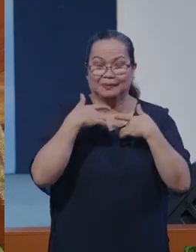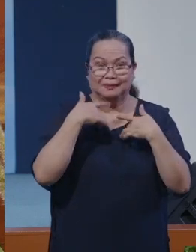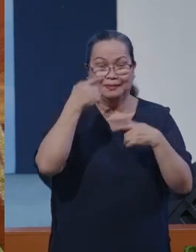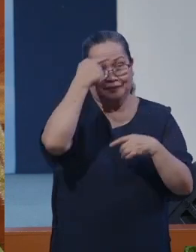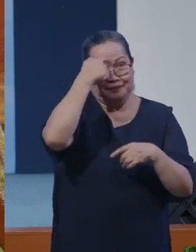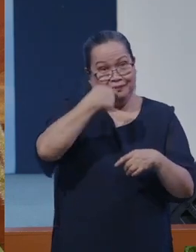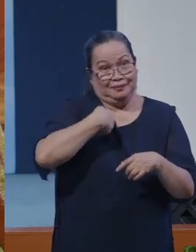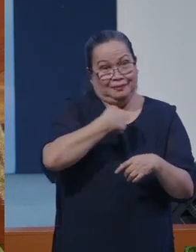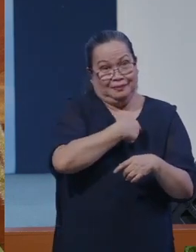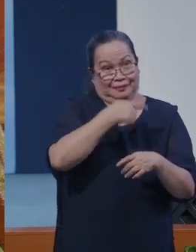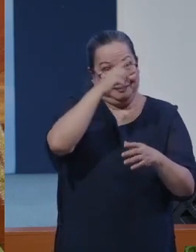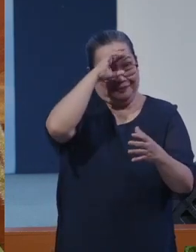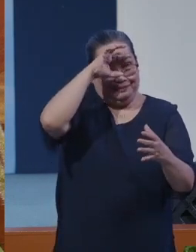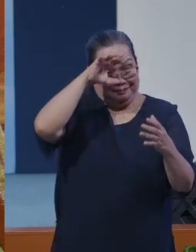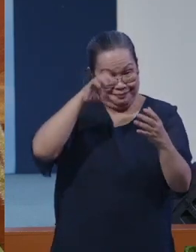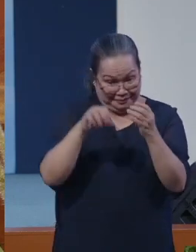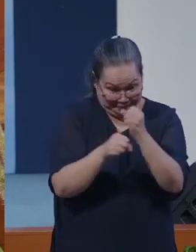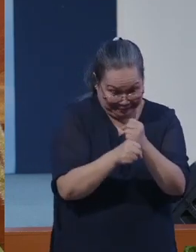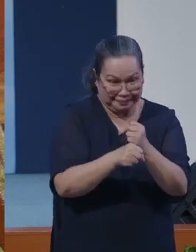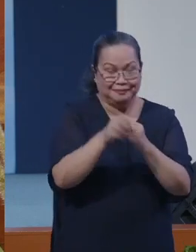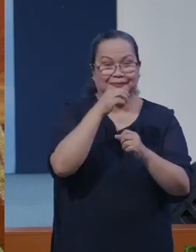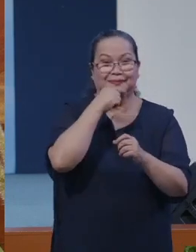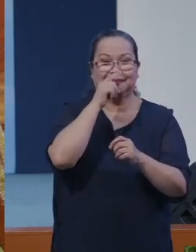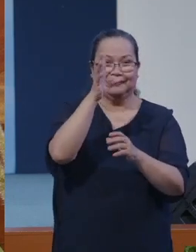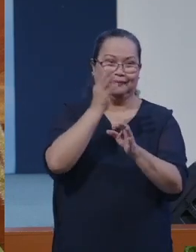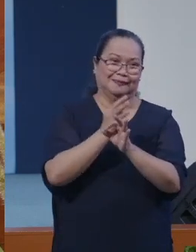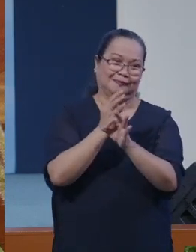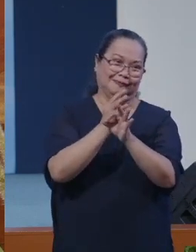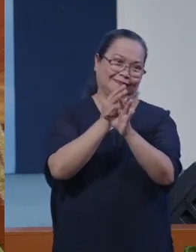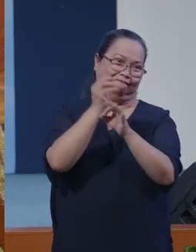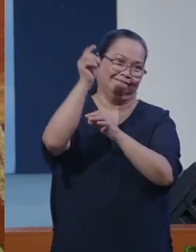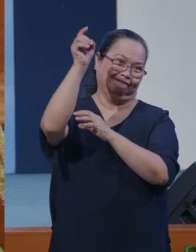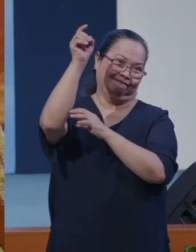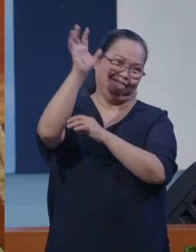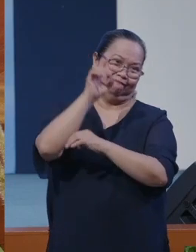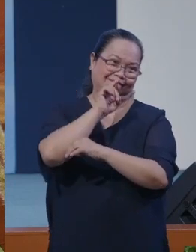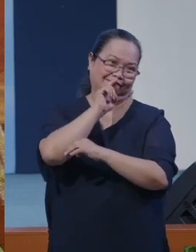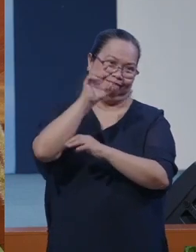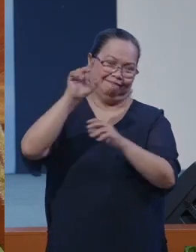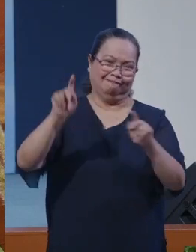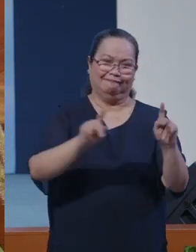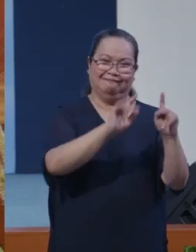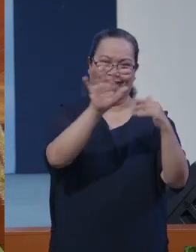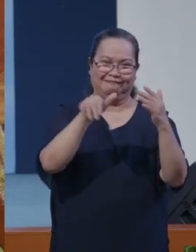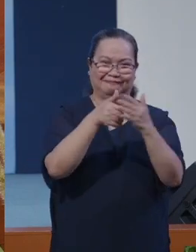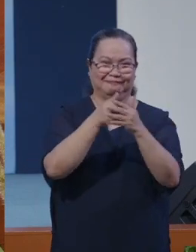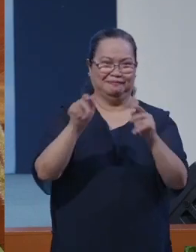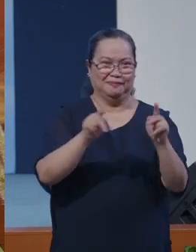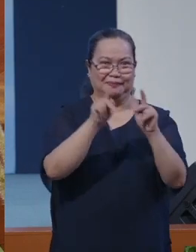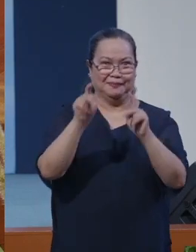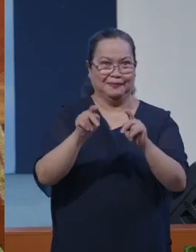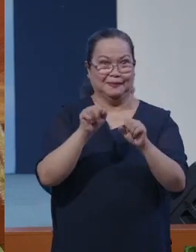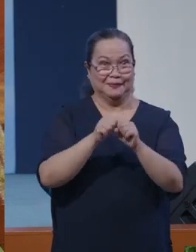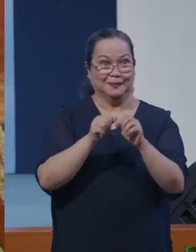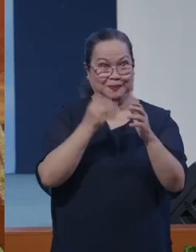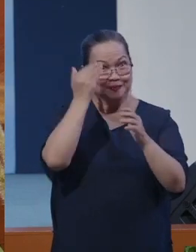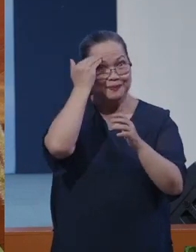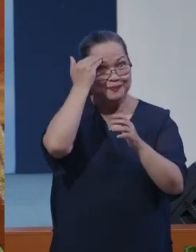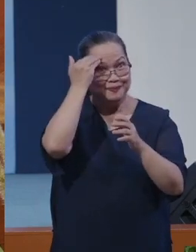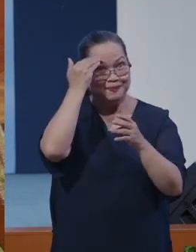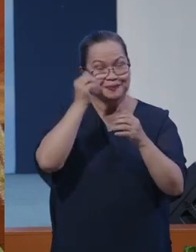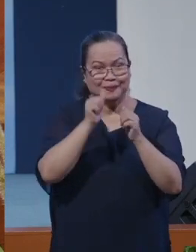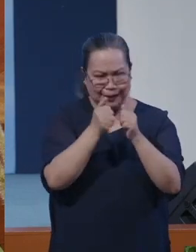kami mananampalataya na sa katapatan ng ating Diyos Ama na makapangyarihan sa lahat. So alam na namin ang